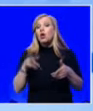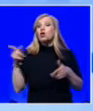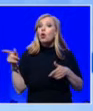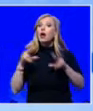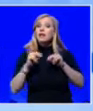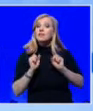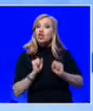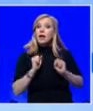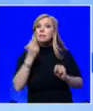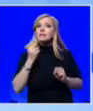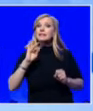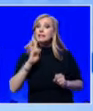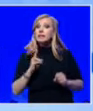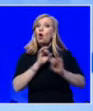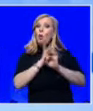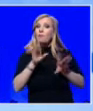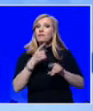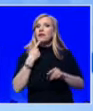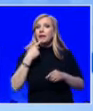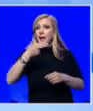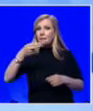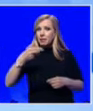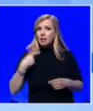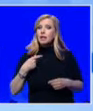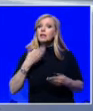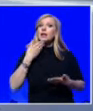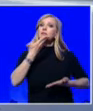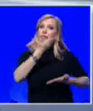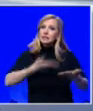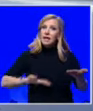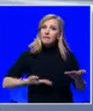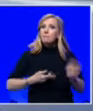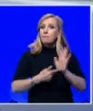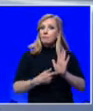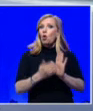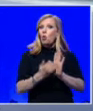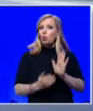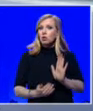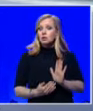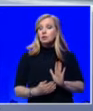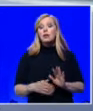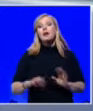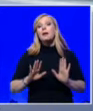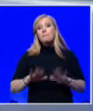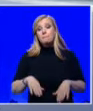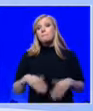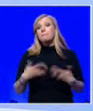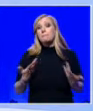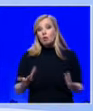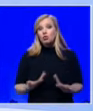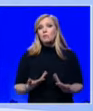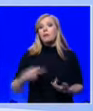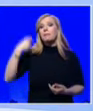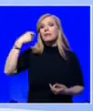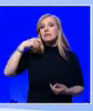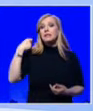изчаквам ЦИК да обяви имената и... издавам указа. Да, той ЦИК ще обяви имената, но може би президента има предвид